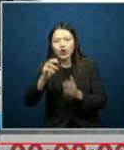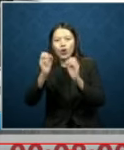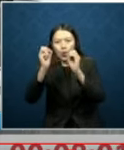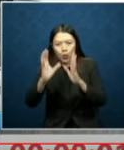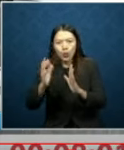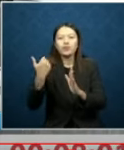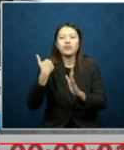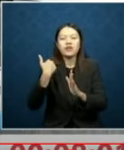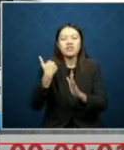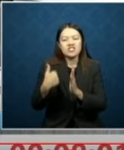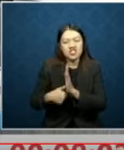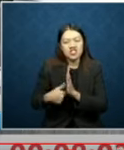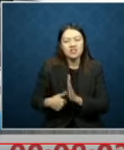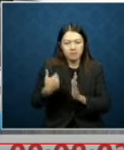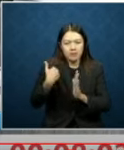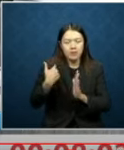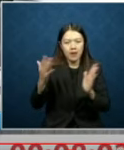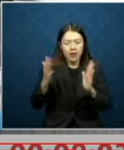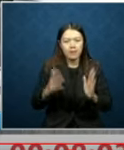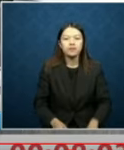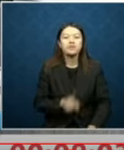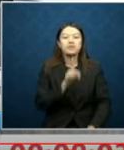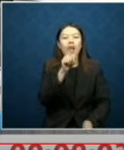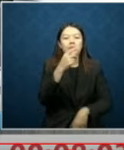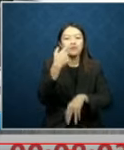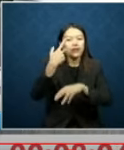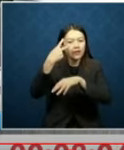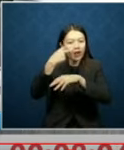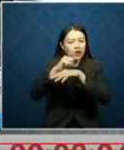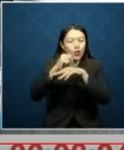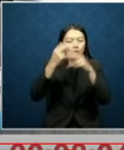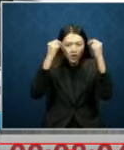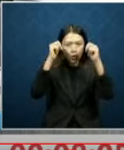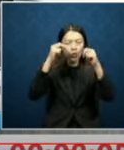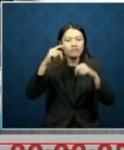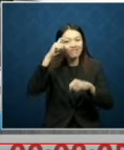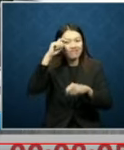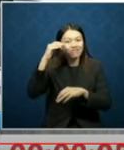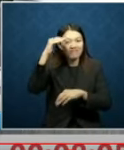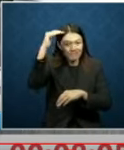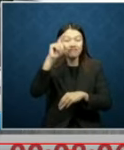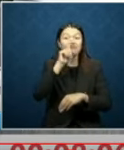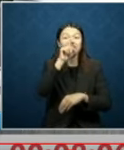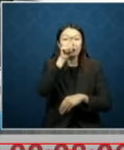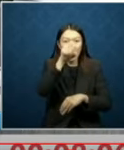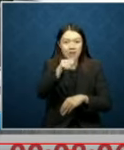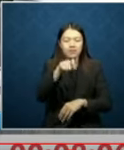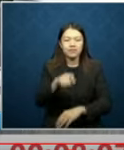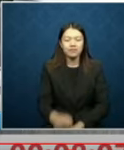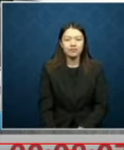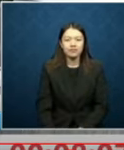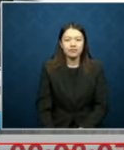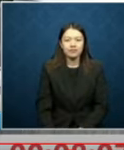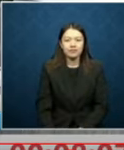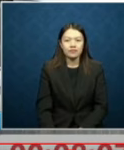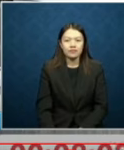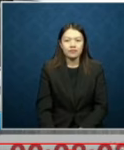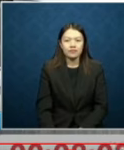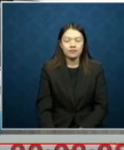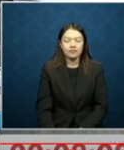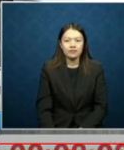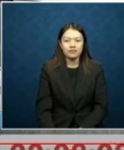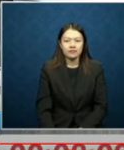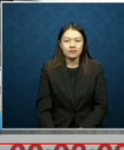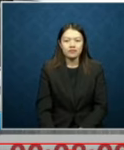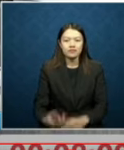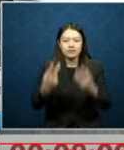ยผมขอถามท่านนายกรัฐมนตรีว่าท่านนายกเศรษฐาทวีสิน